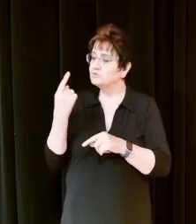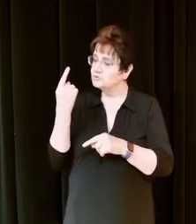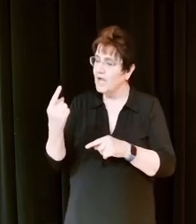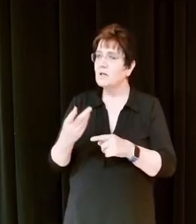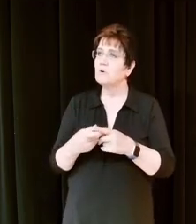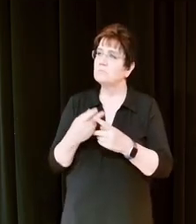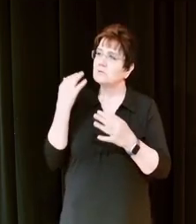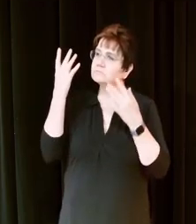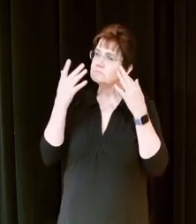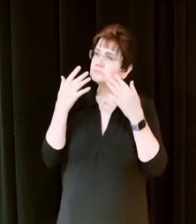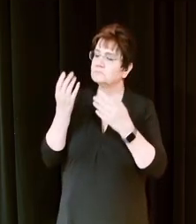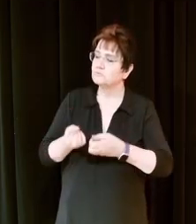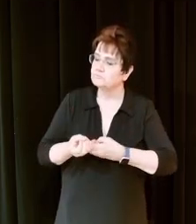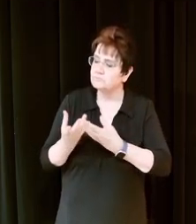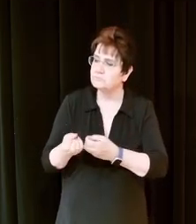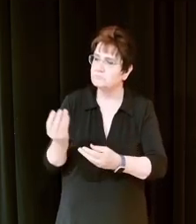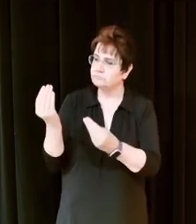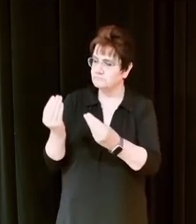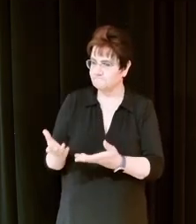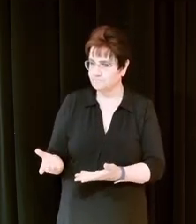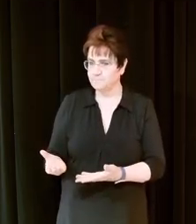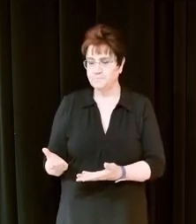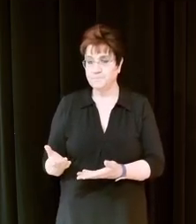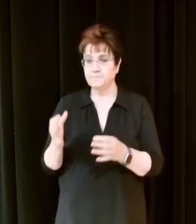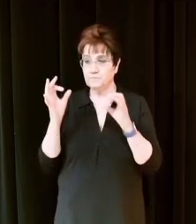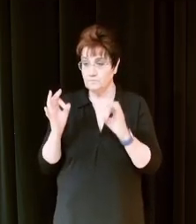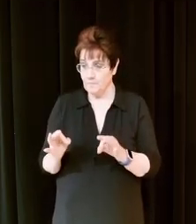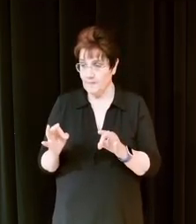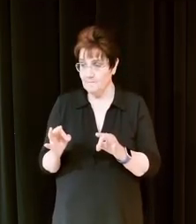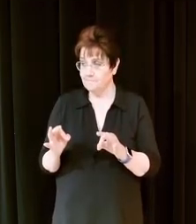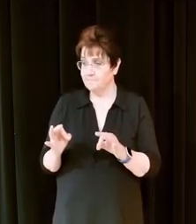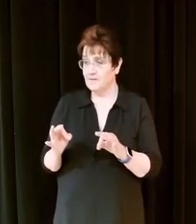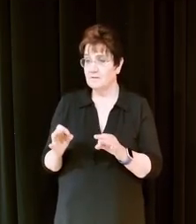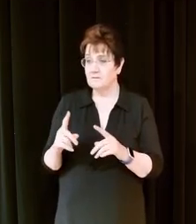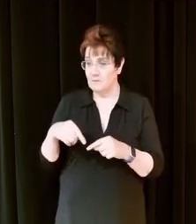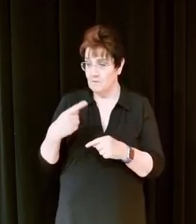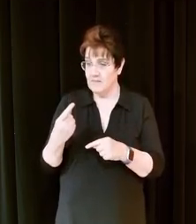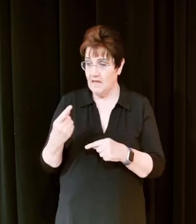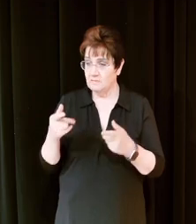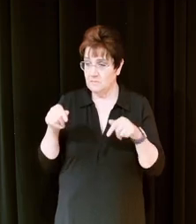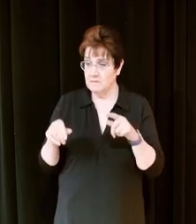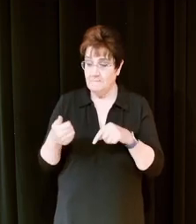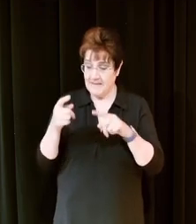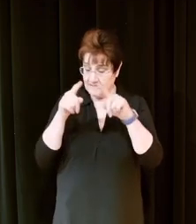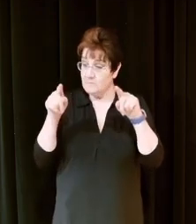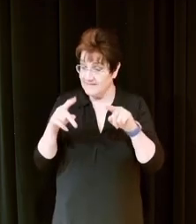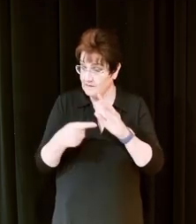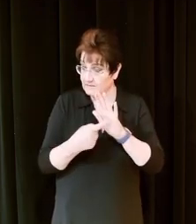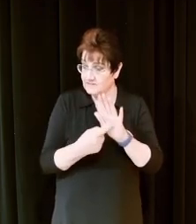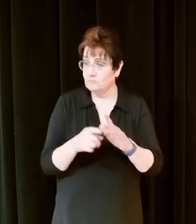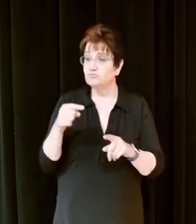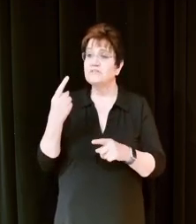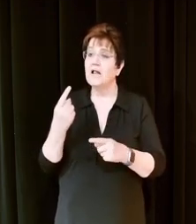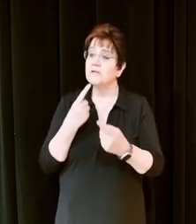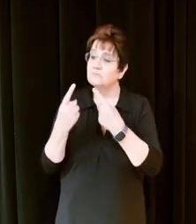erstmal was tun, und das hat sie auch gemacht. Im Gespräch, wir gucken uns gleich ein erstes Bild an, ist sie sehr offen, bereit,